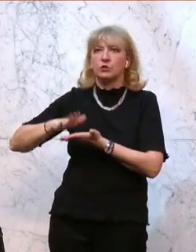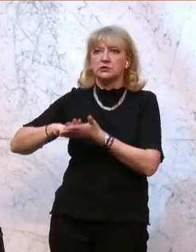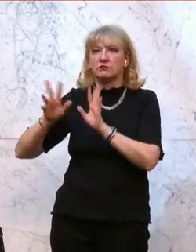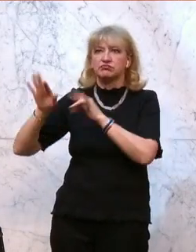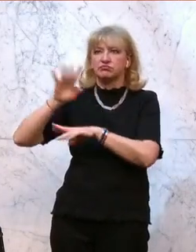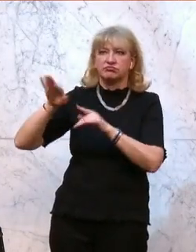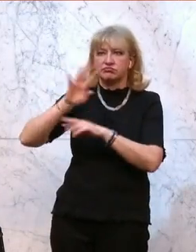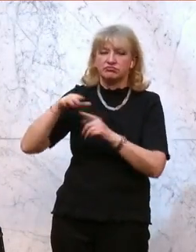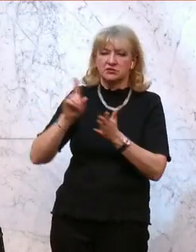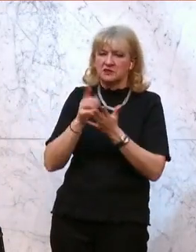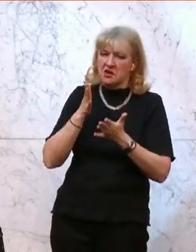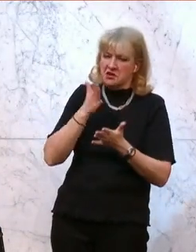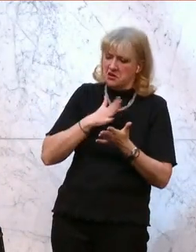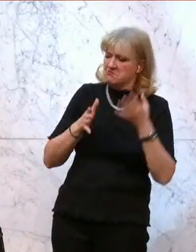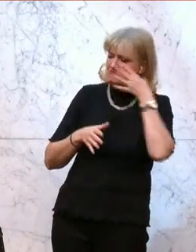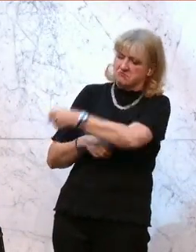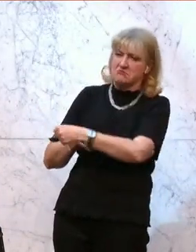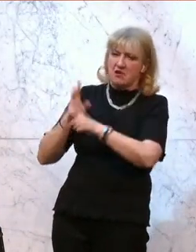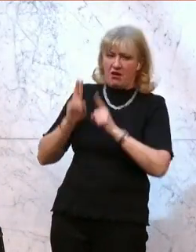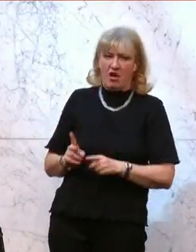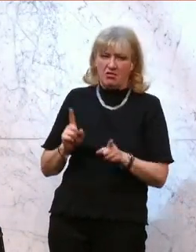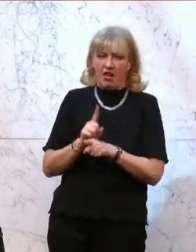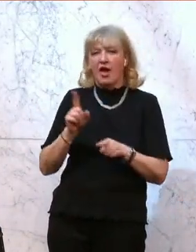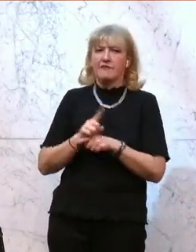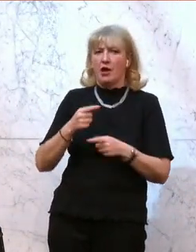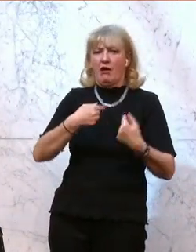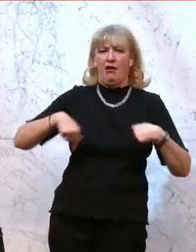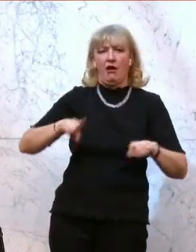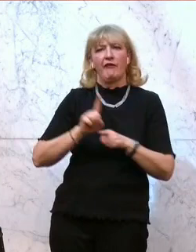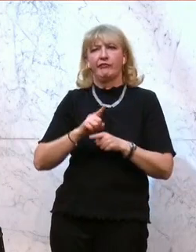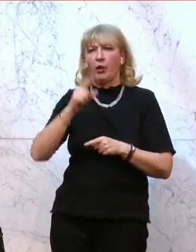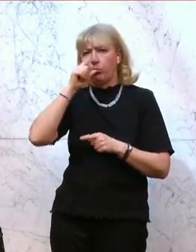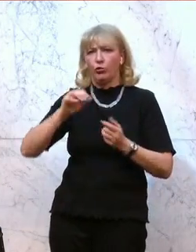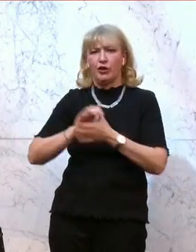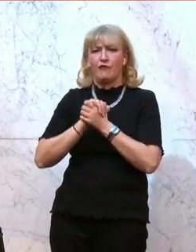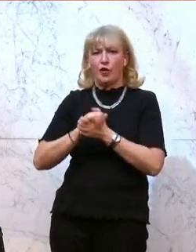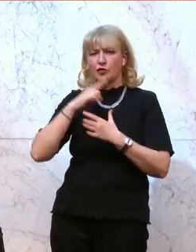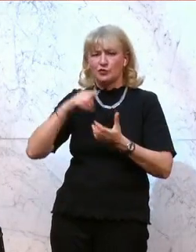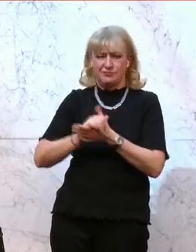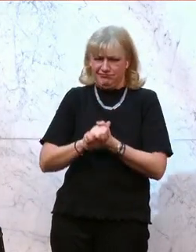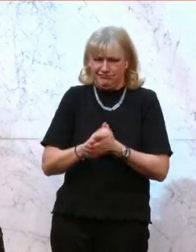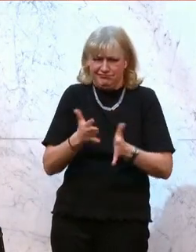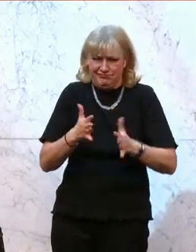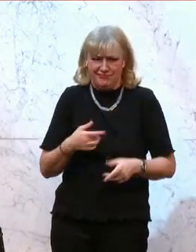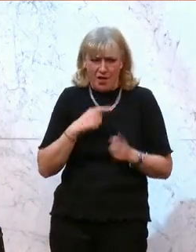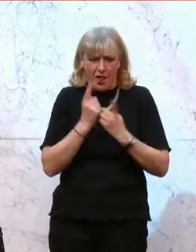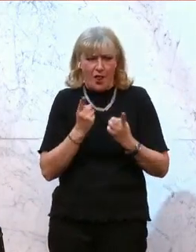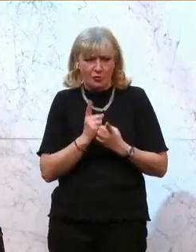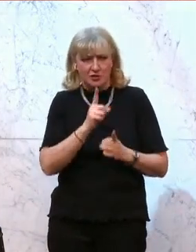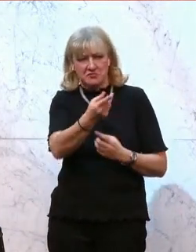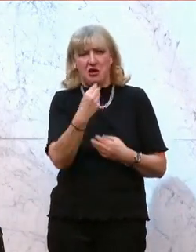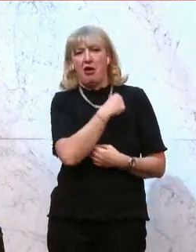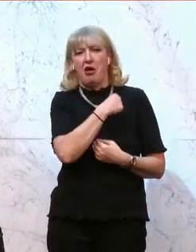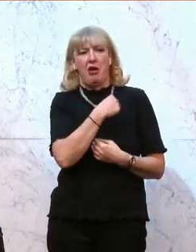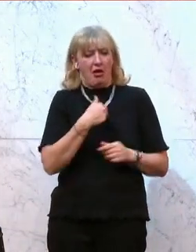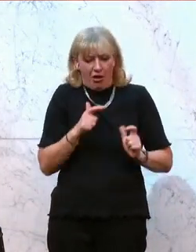durchschaubare FPÖ-Bashing à la Putin-Partei oder Russland-Freunde. Ich finde es immer nur dann lustig, wenn Sie immer behaupten, wir hätten keine Inhalte und